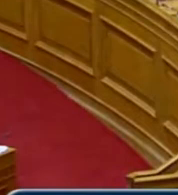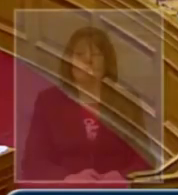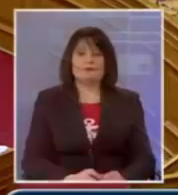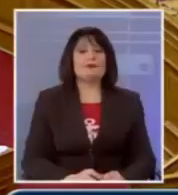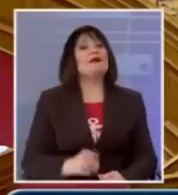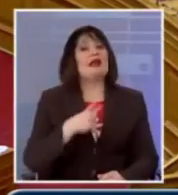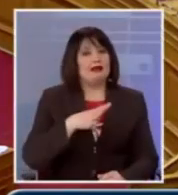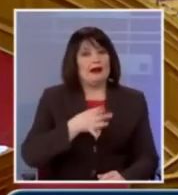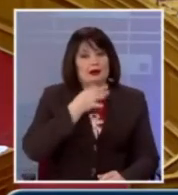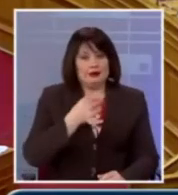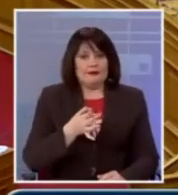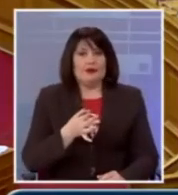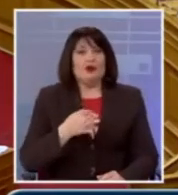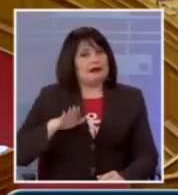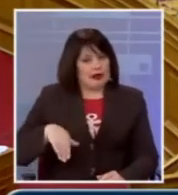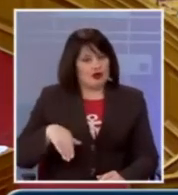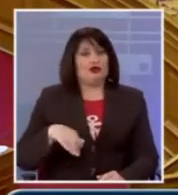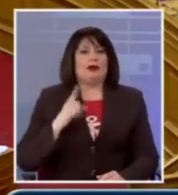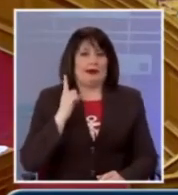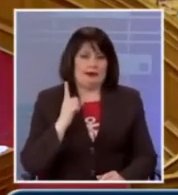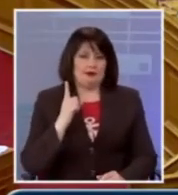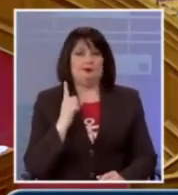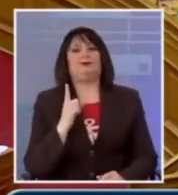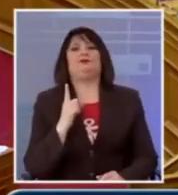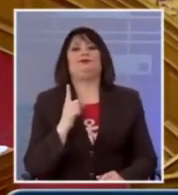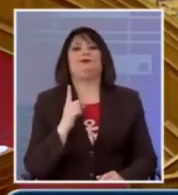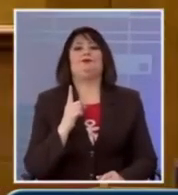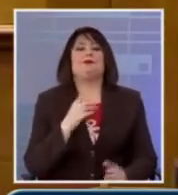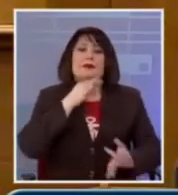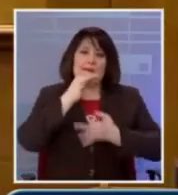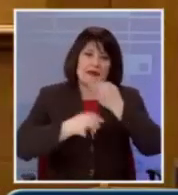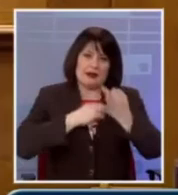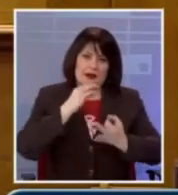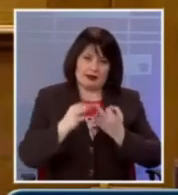Θέλω να σταθώ, τελειώνοντας, στο εξής επιχείρημα.